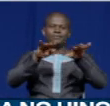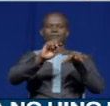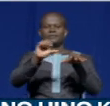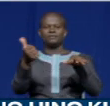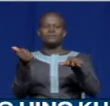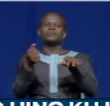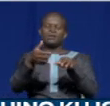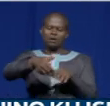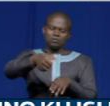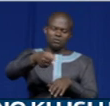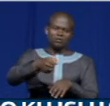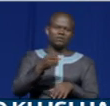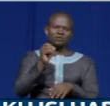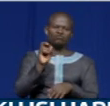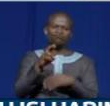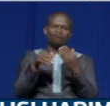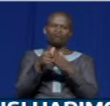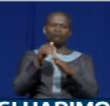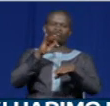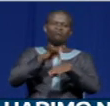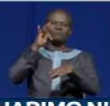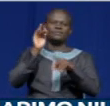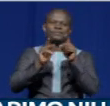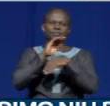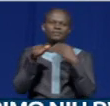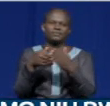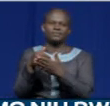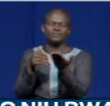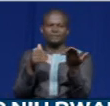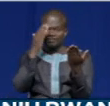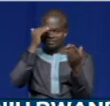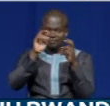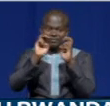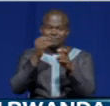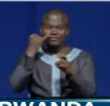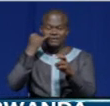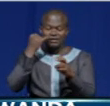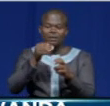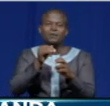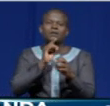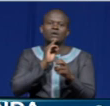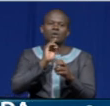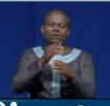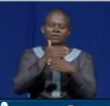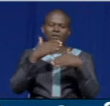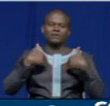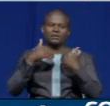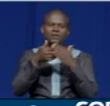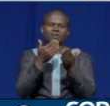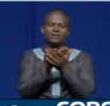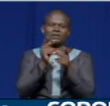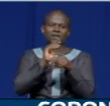yaba uramukije cyangwa se uyikozeho ubwawe kuko nubwo hari amabwiriza ya minisiteri y'ubuzima isaba abantu